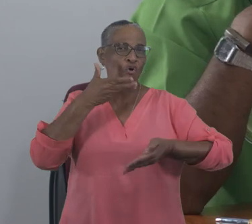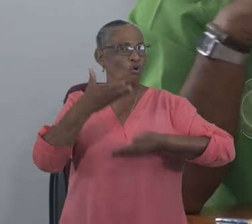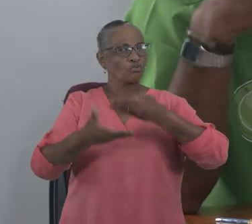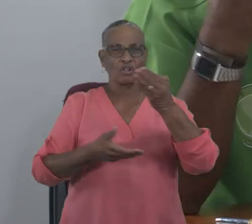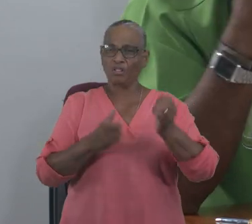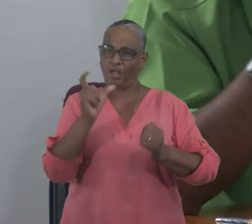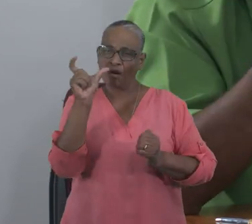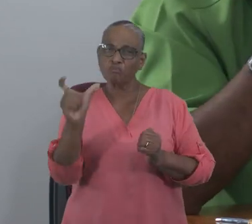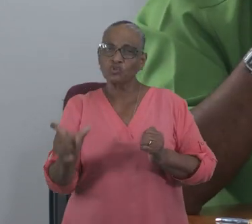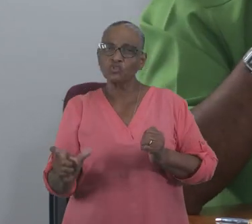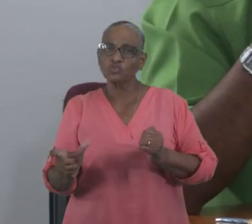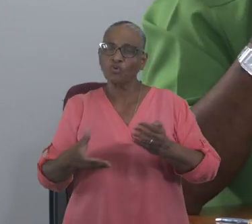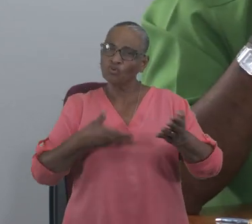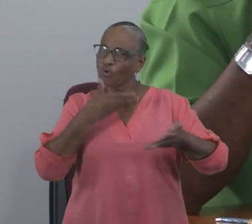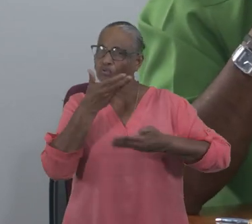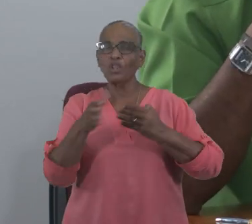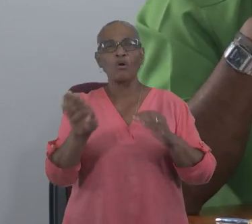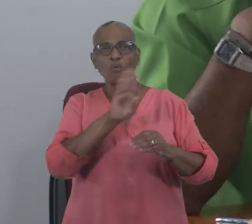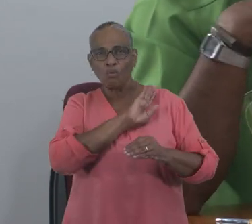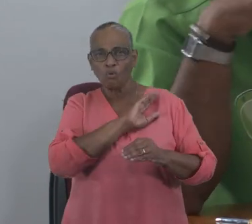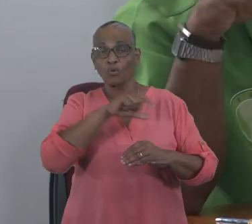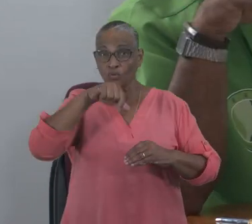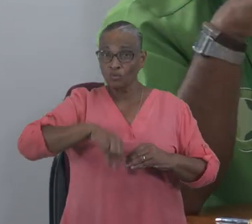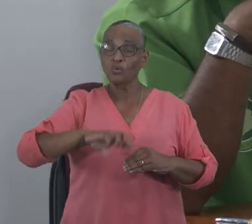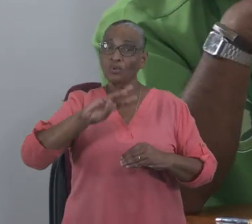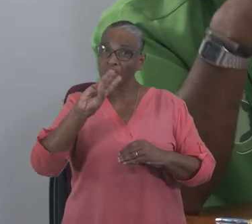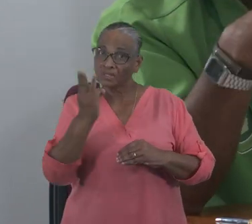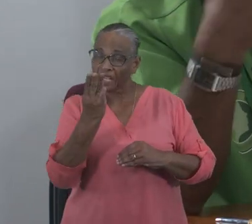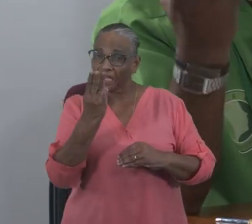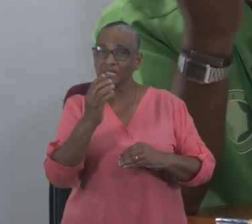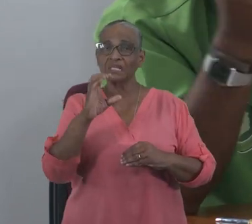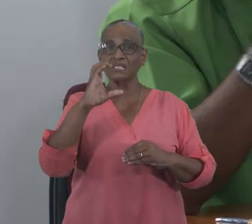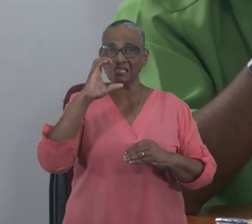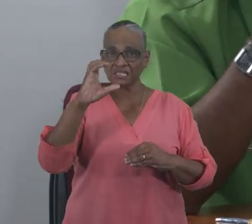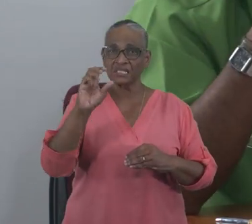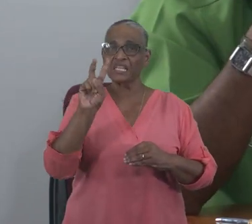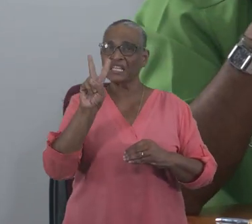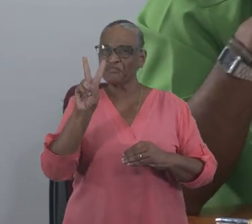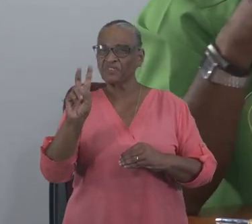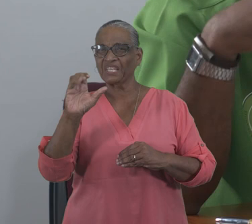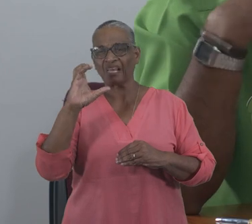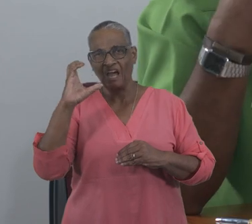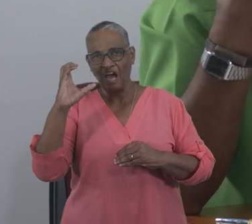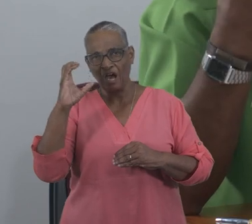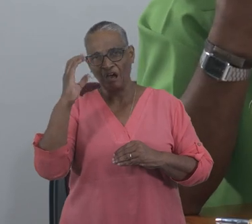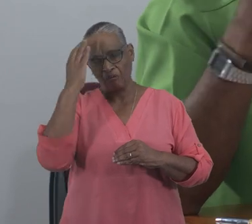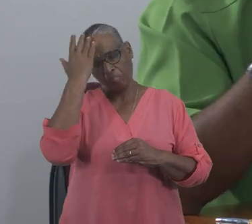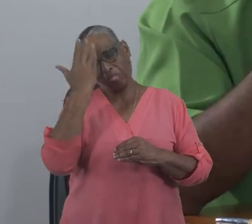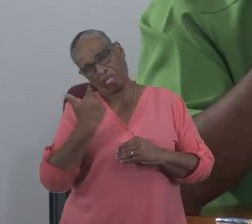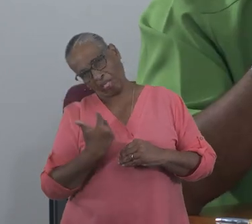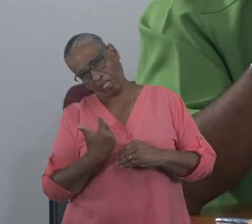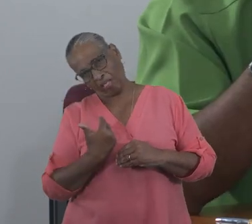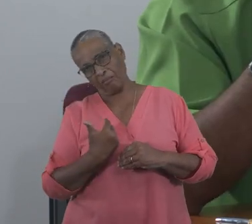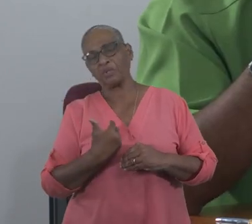uitstaan. Hoe ben ik op een gast drapen toe. Nou, het derde onderwerp naar CVA. Ik leg hoe altijd